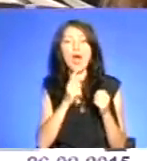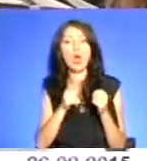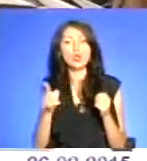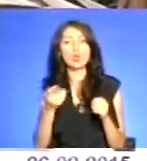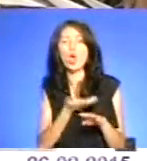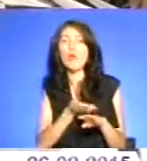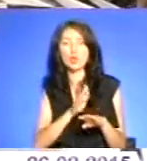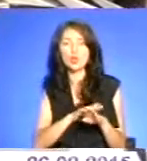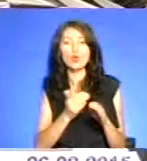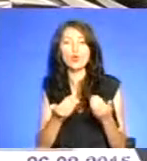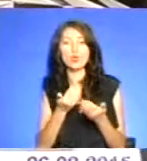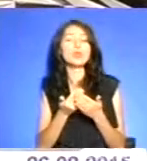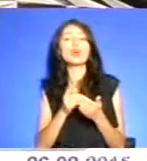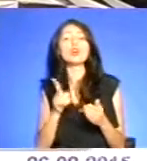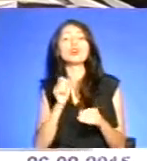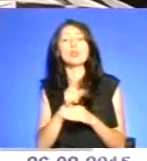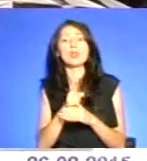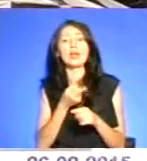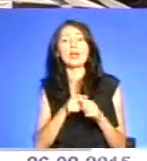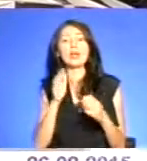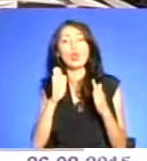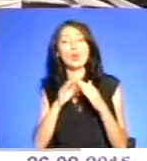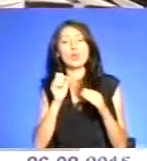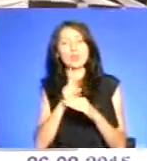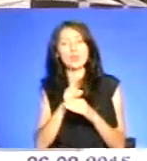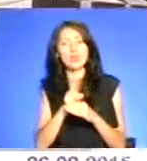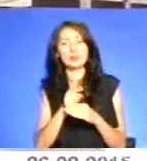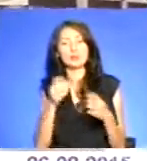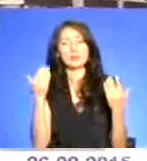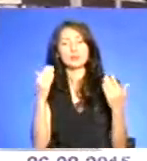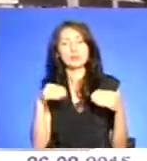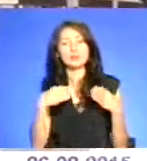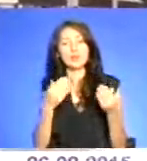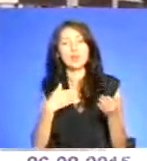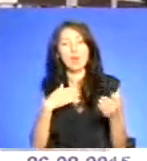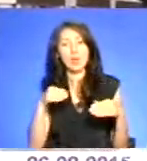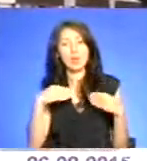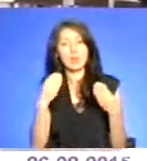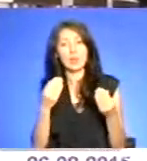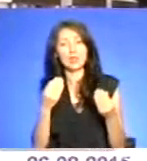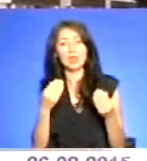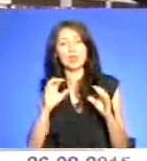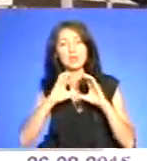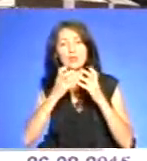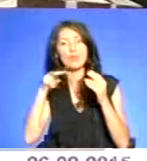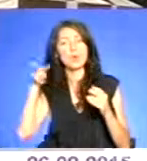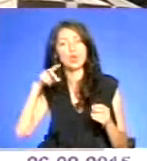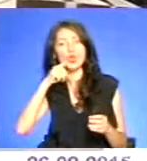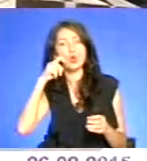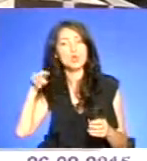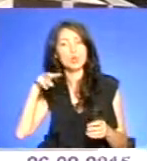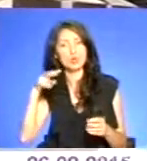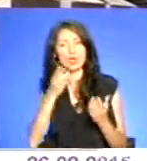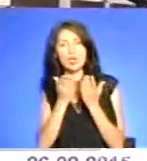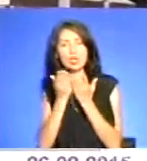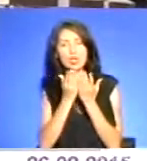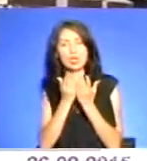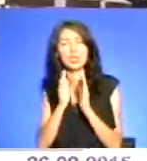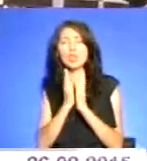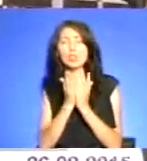важкою, мабуть. Що задали? Яке домашнє завдання на канікулах задали? Нам задали по світовій літературі і українській літературі